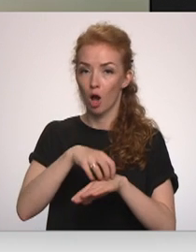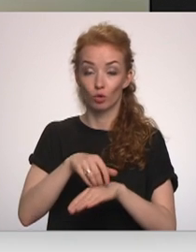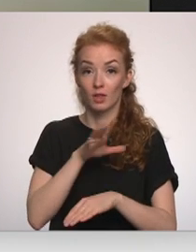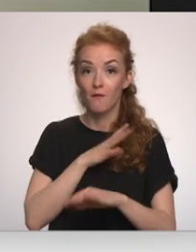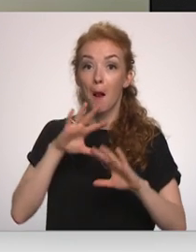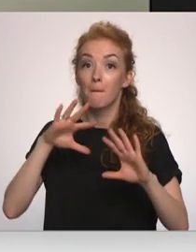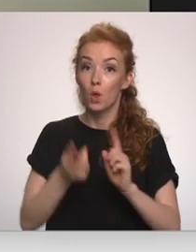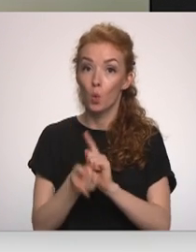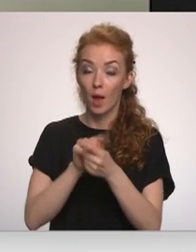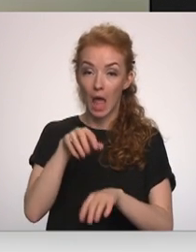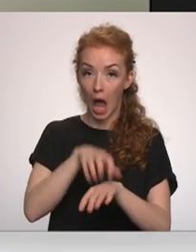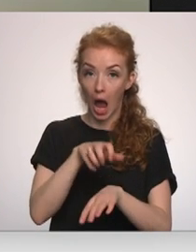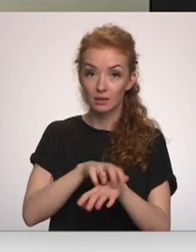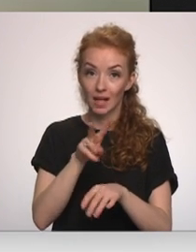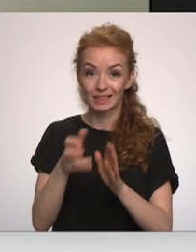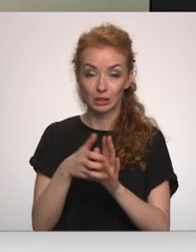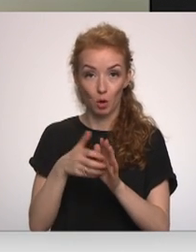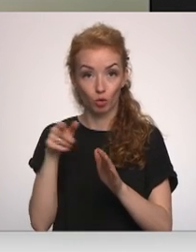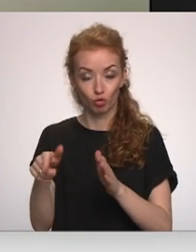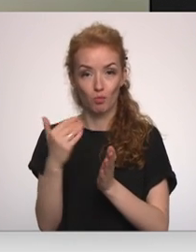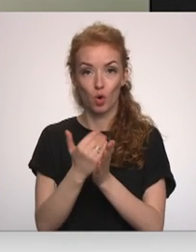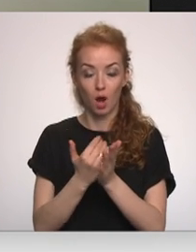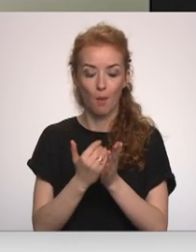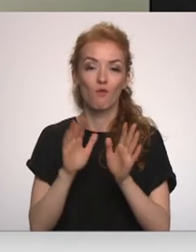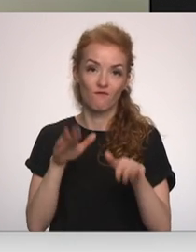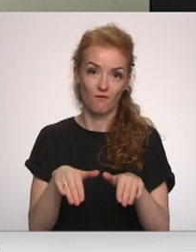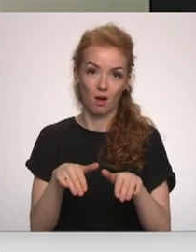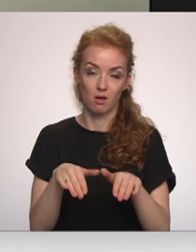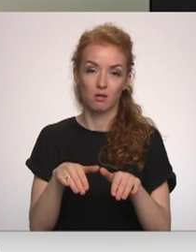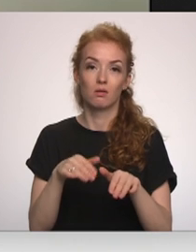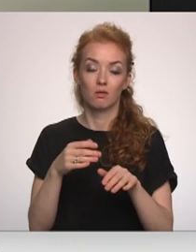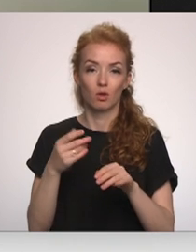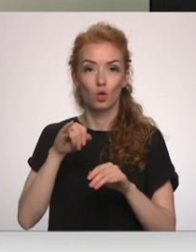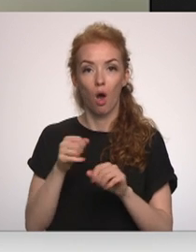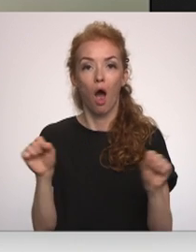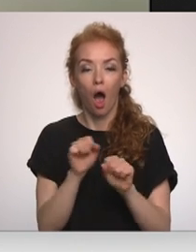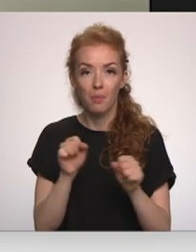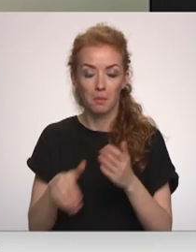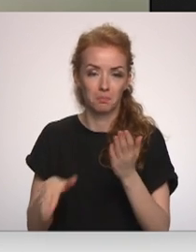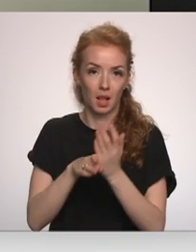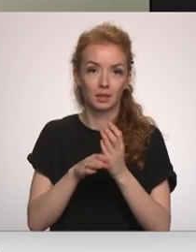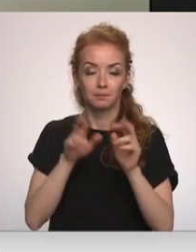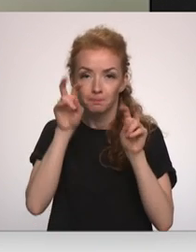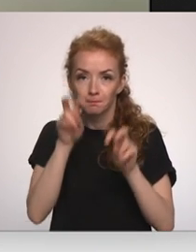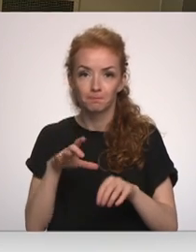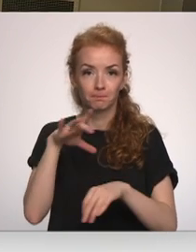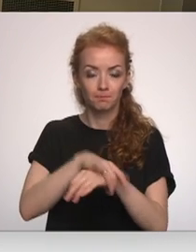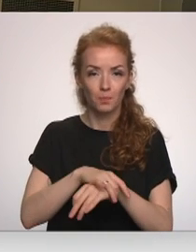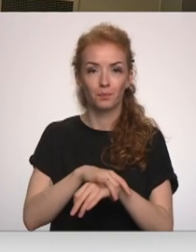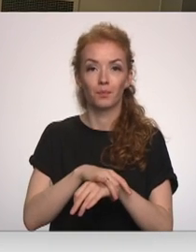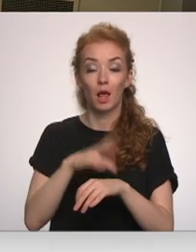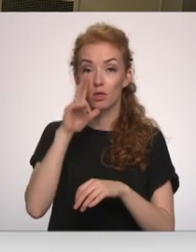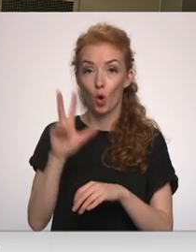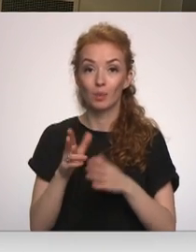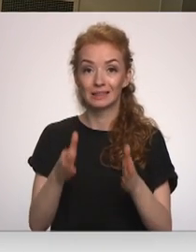ārsts, tas, kas lieto mākslīgo intelektu, aizstās to ārstu, kurš nelieto mākslīgo intelektu, jo viņš būs ātrāks, jo viņš būs precīzāks.